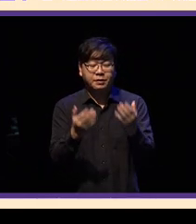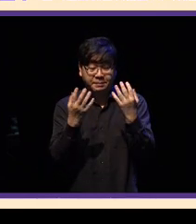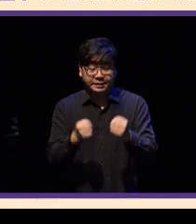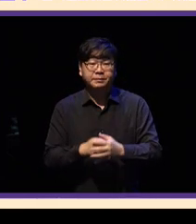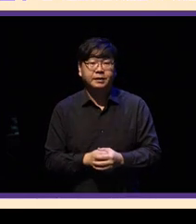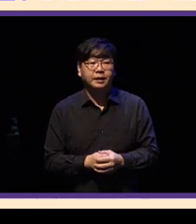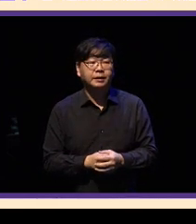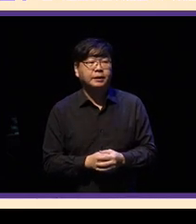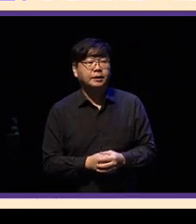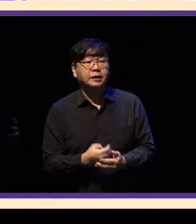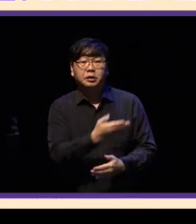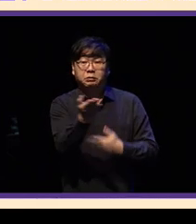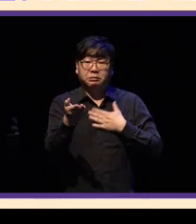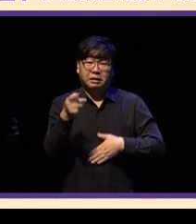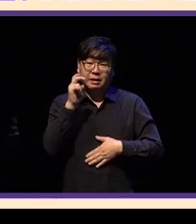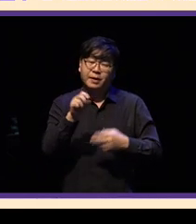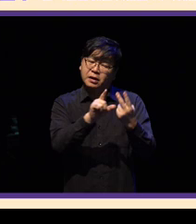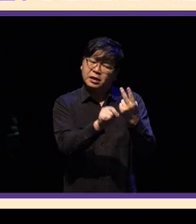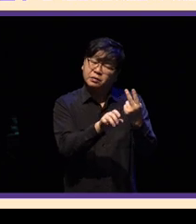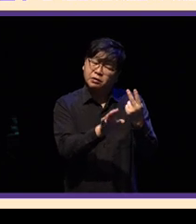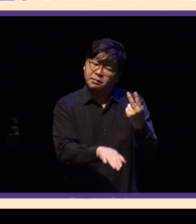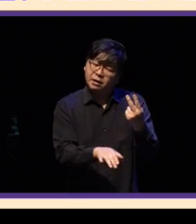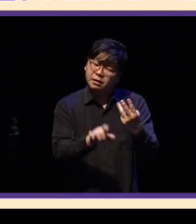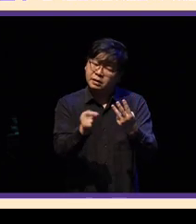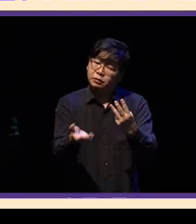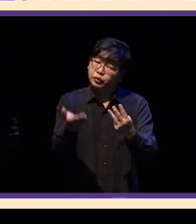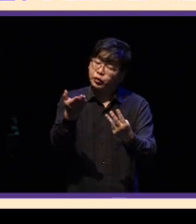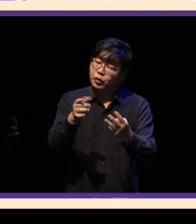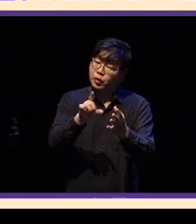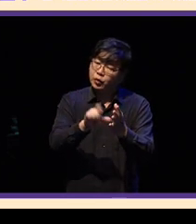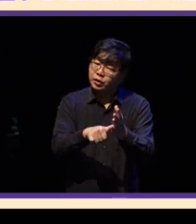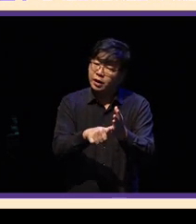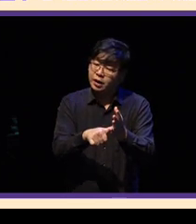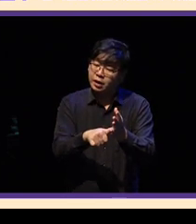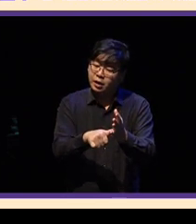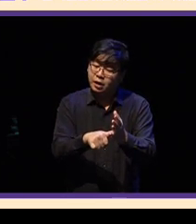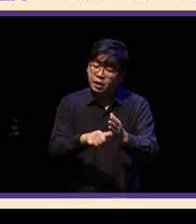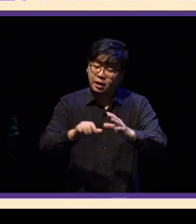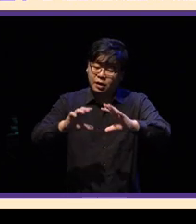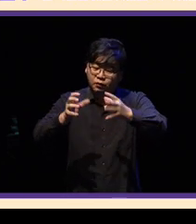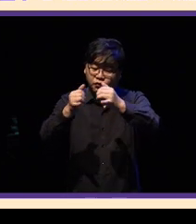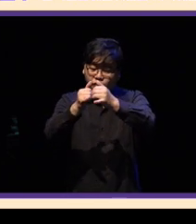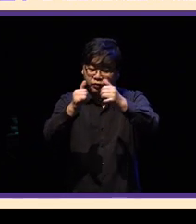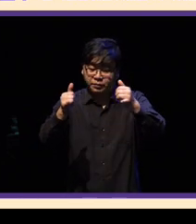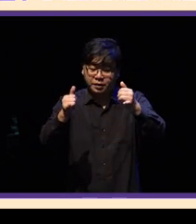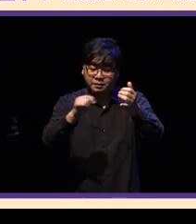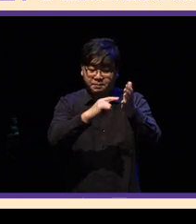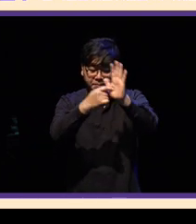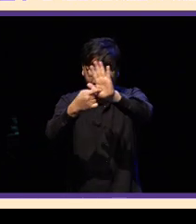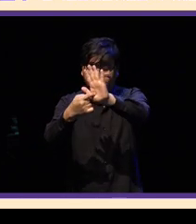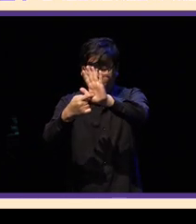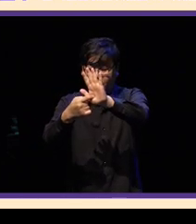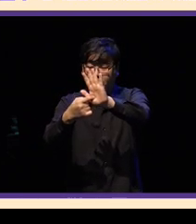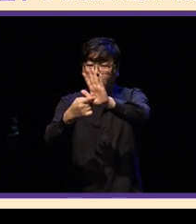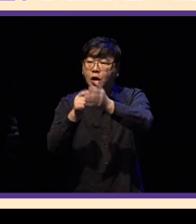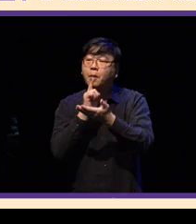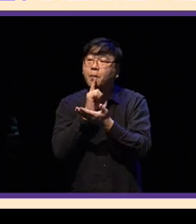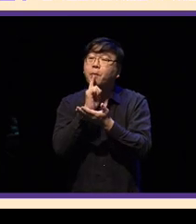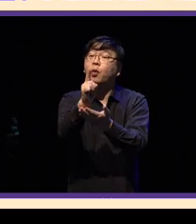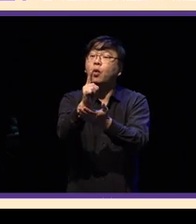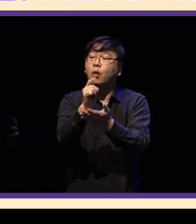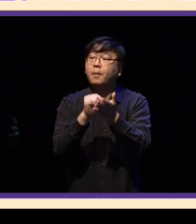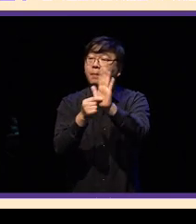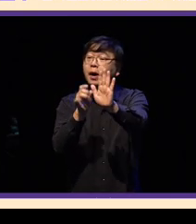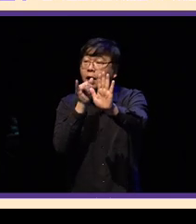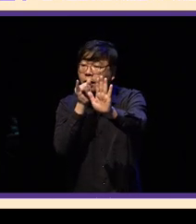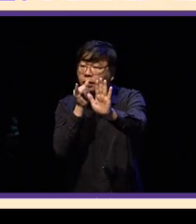저희가 아마 아시다시피 2월 말인가 3월 초에 대국민 응모보고를 통해서 많은 말씀을 듣고 짧은